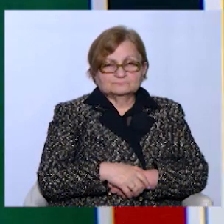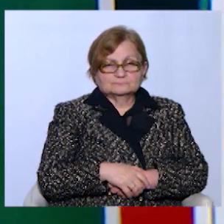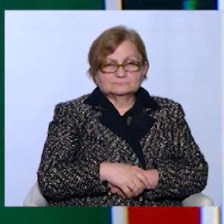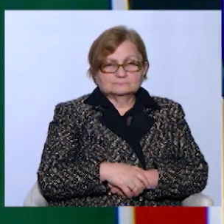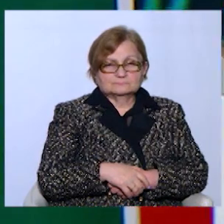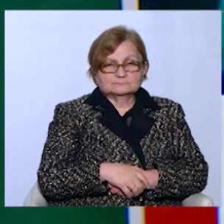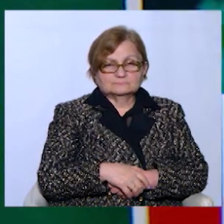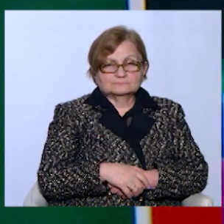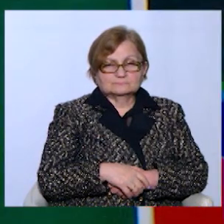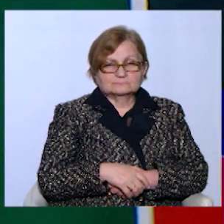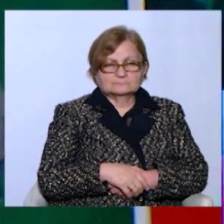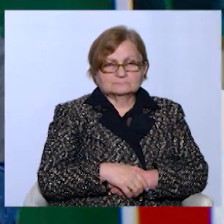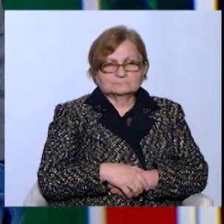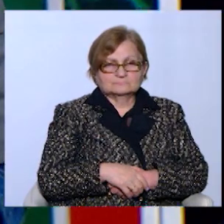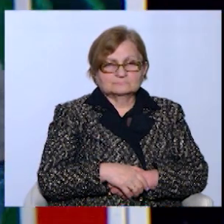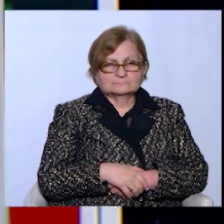აი ასე.